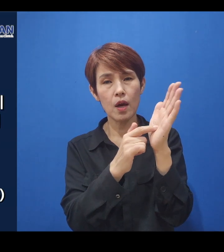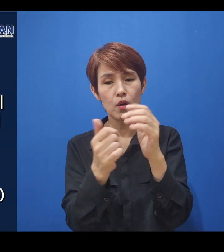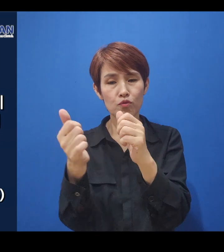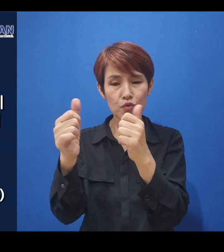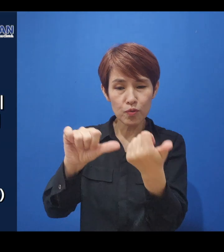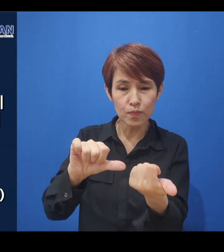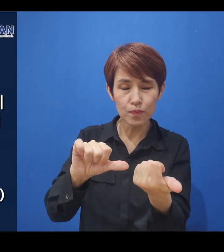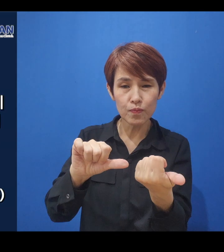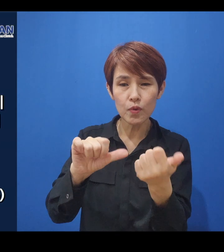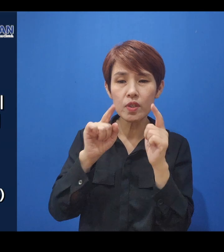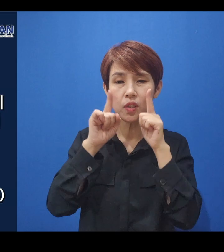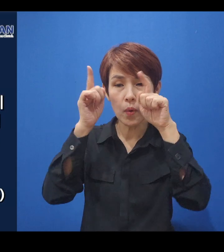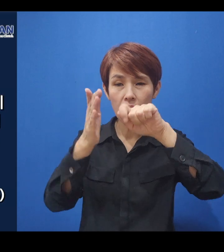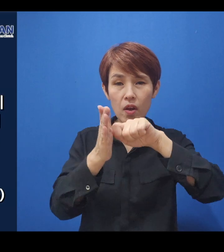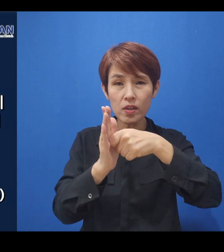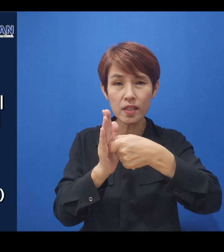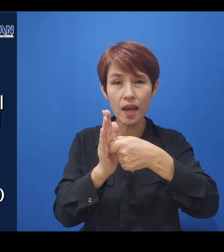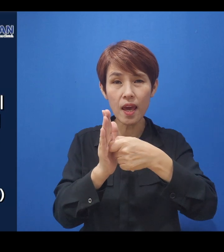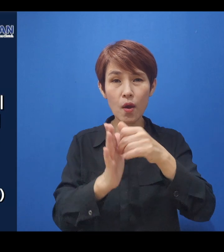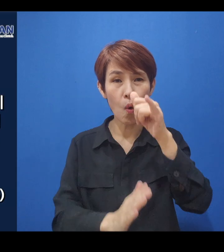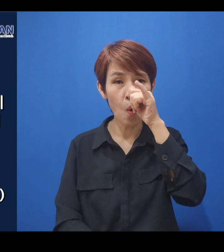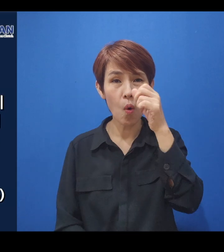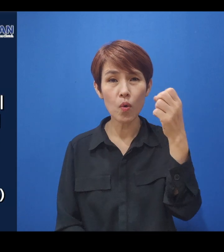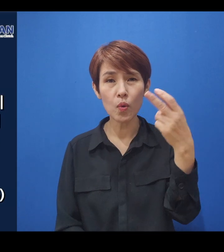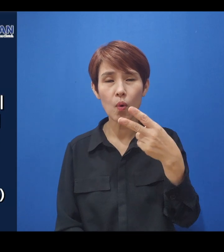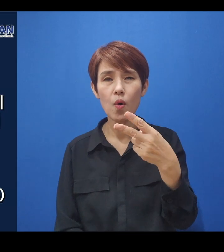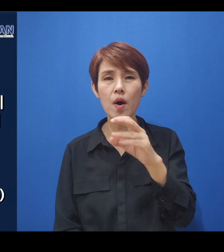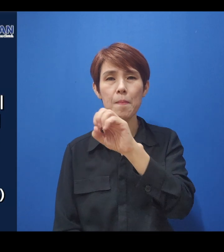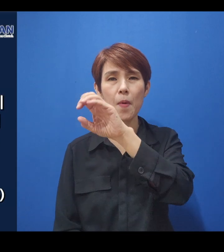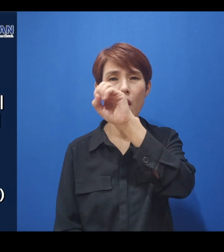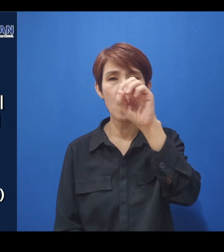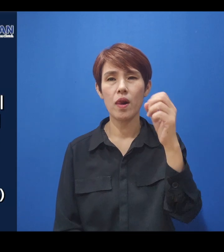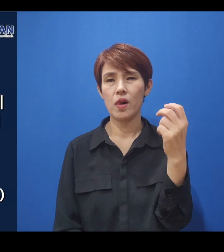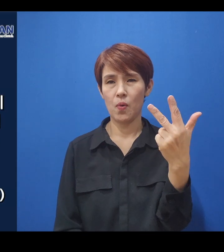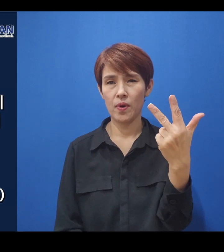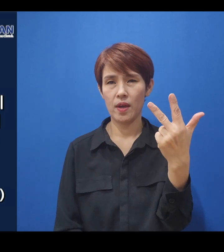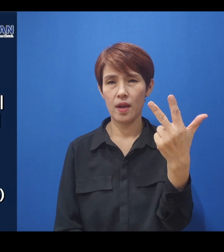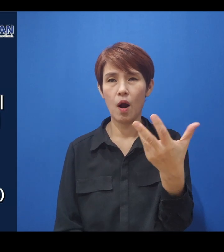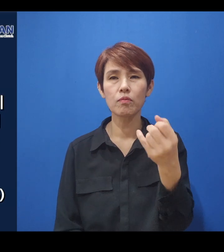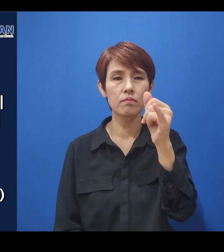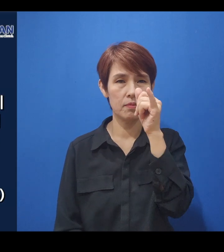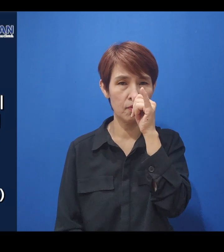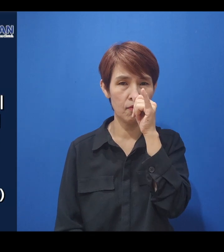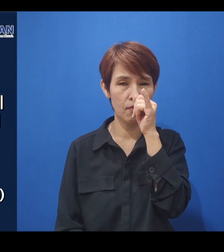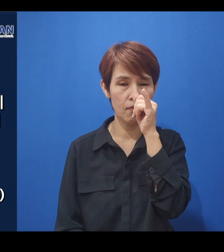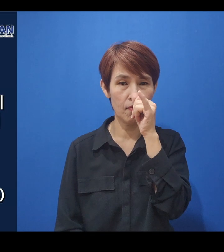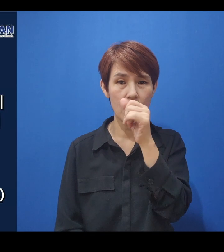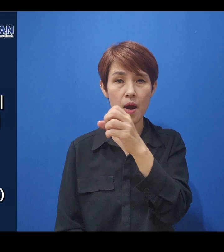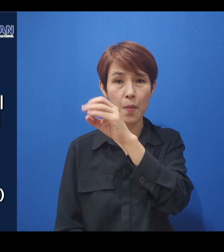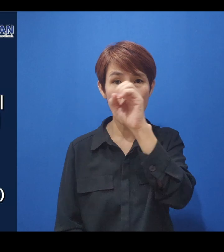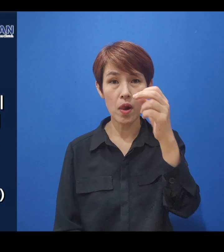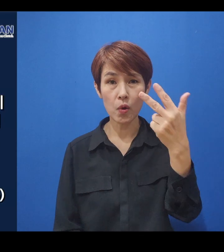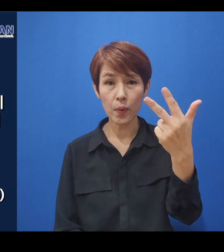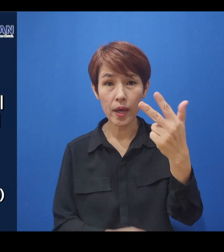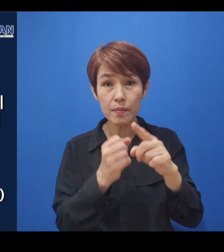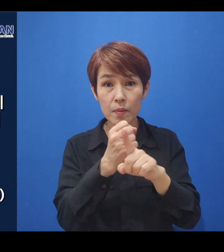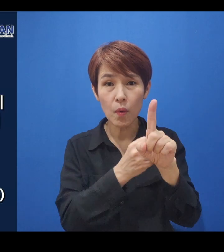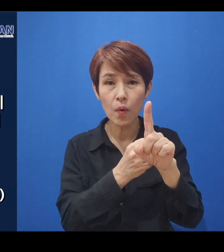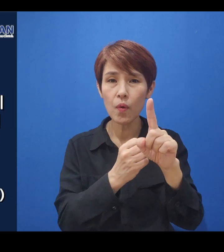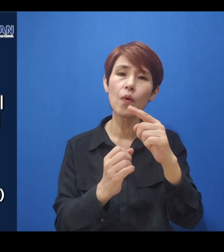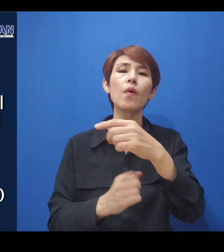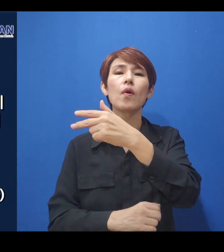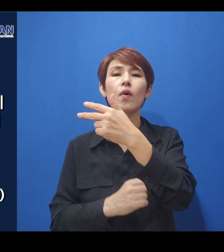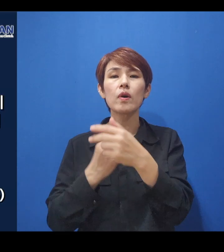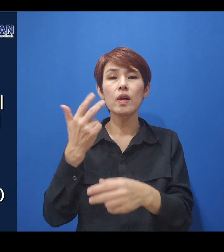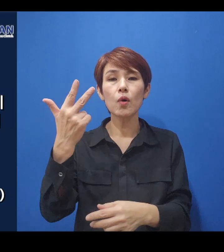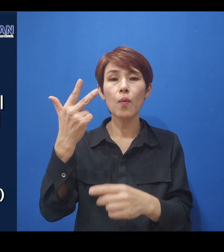말고 하나 더 쥐고 있네요. 7 별을 쥐고 있어요. 7 별은 7 교회를 섬기는